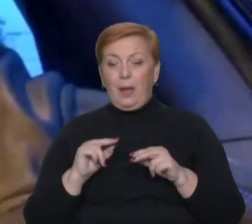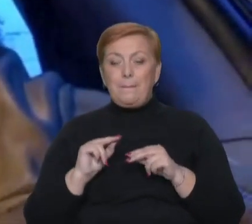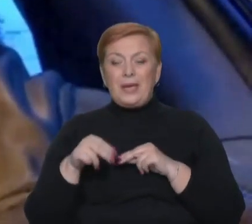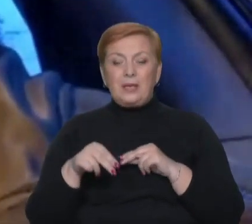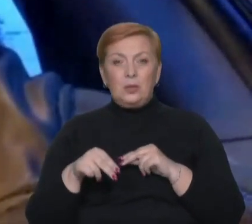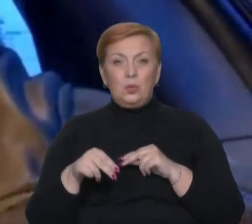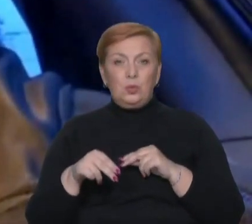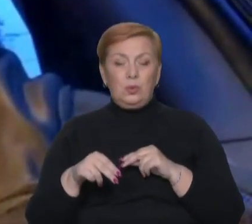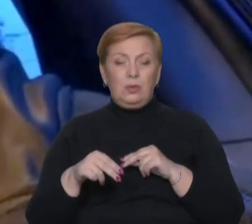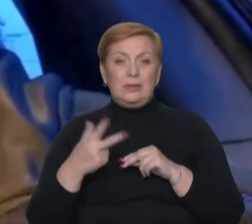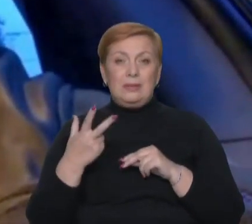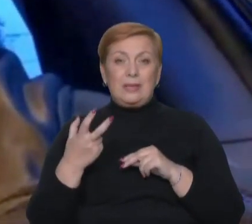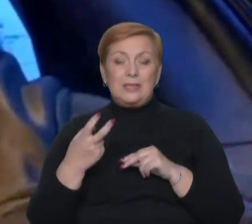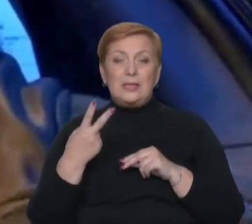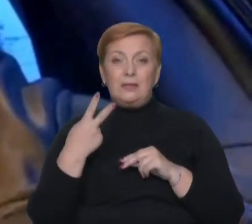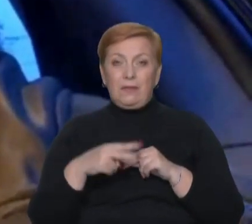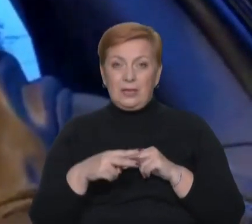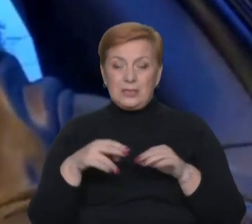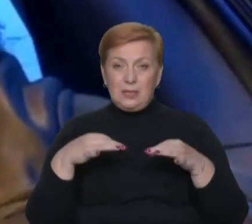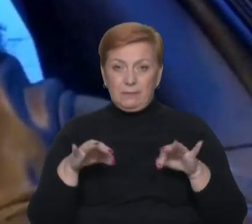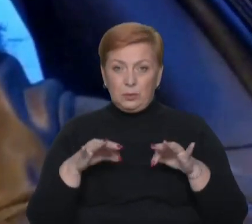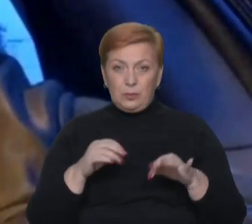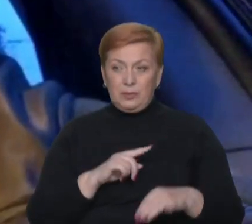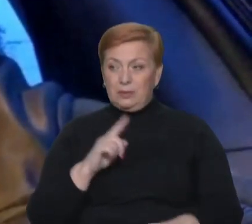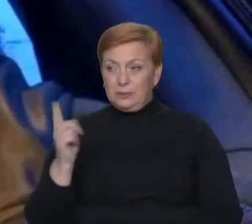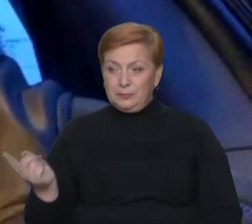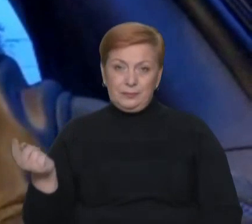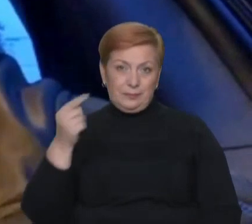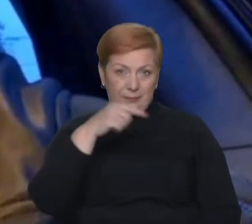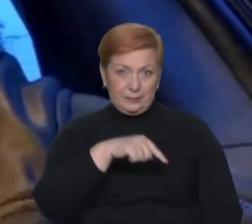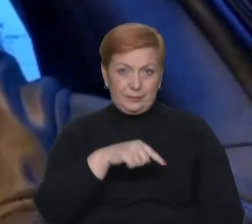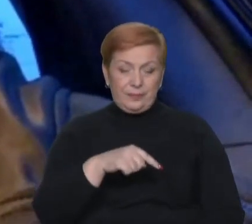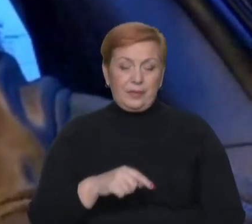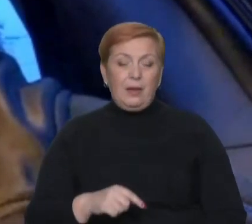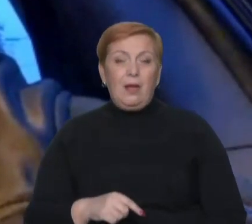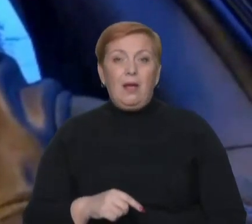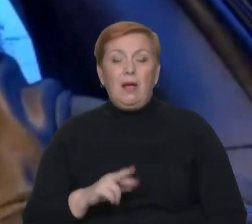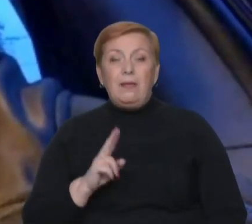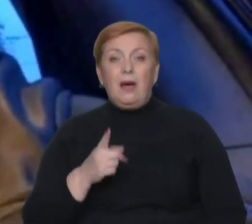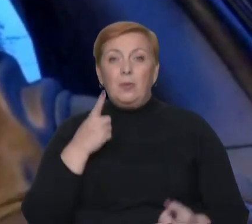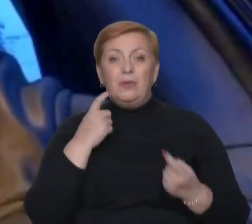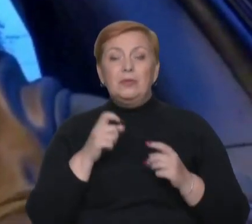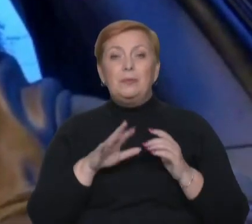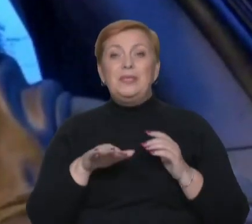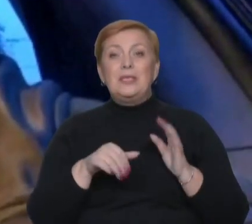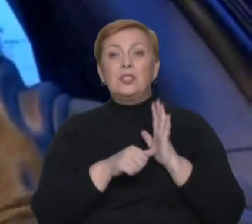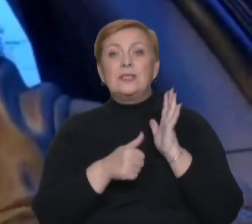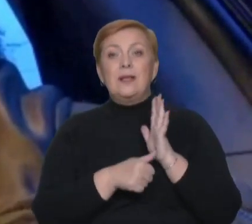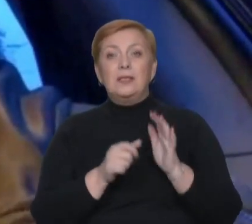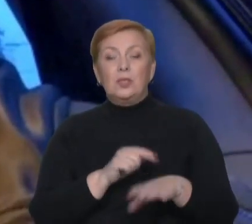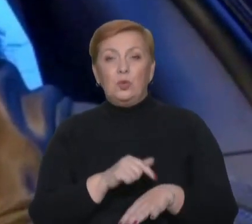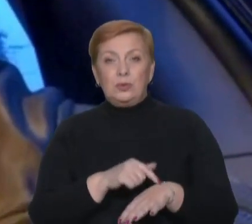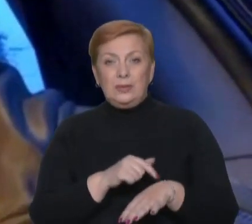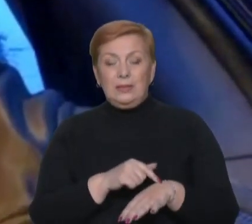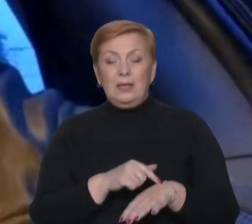320 автомобілів в обох напрямках як ми повідомляли після 16 години за київським часом Ми